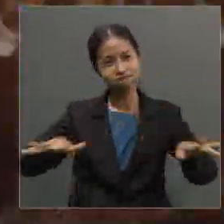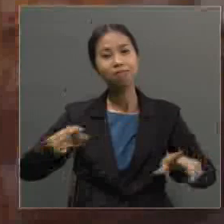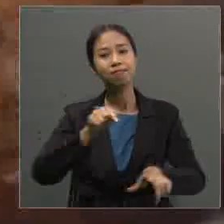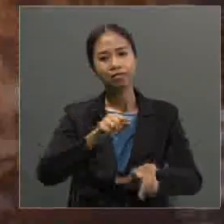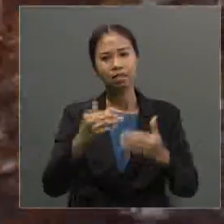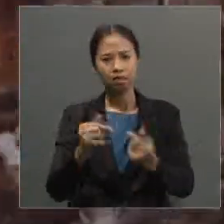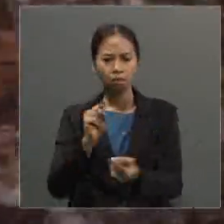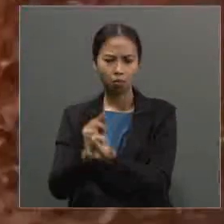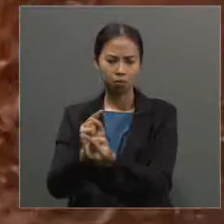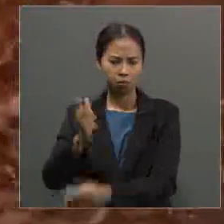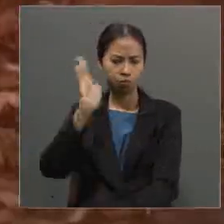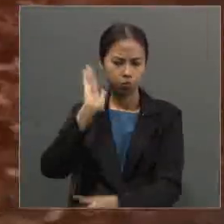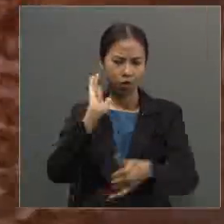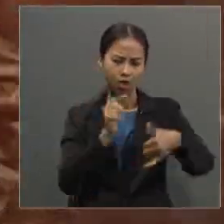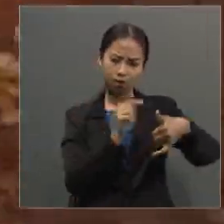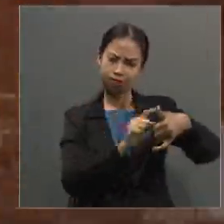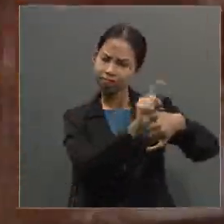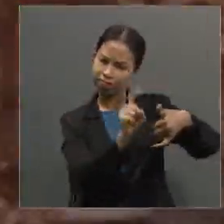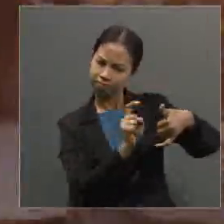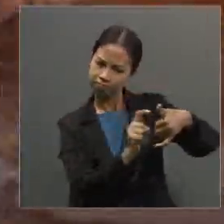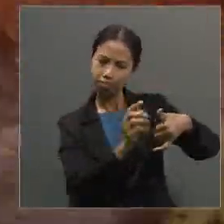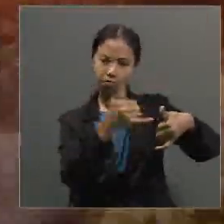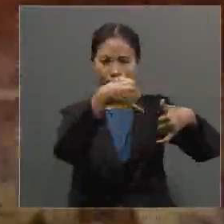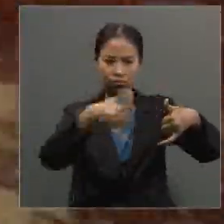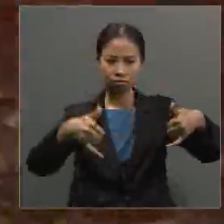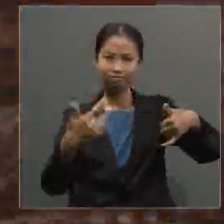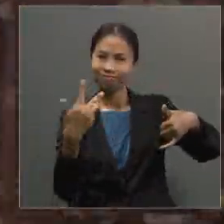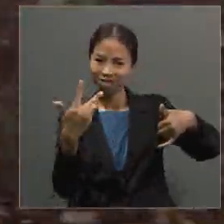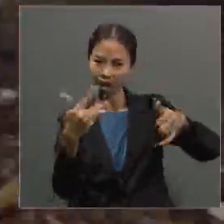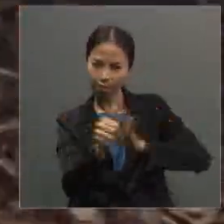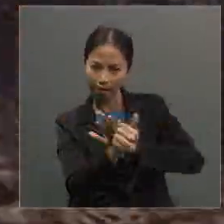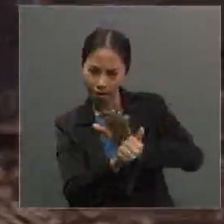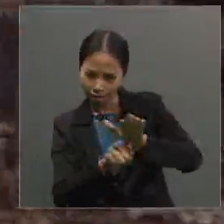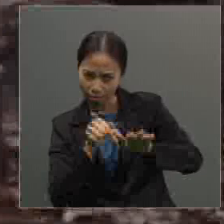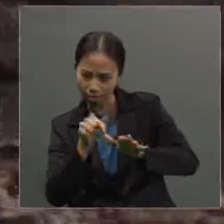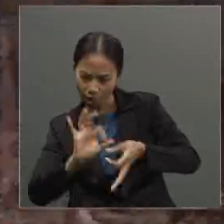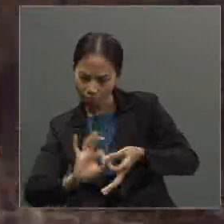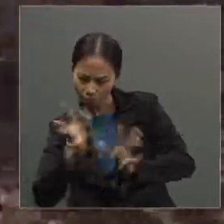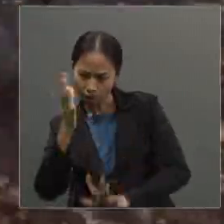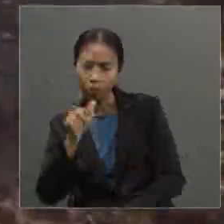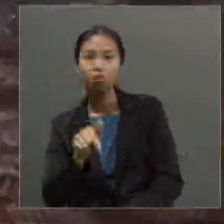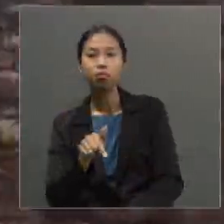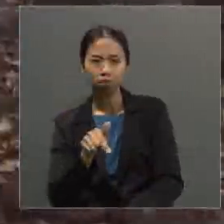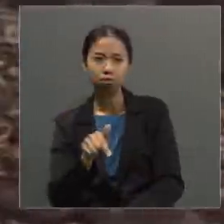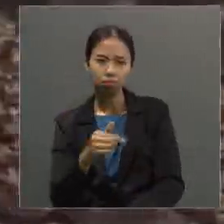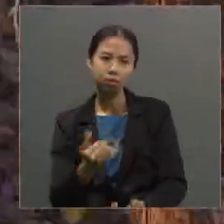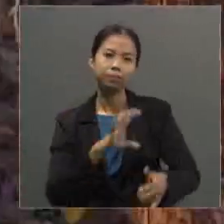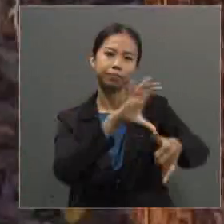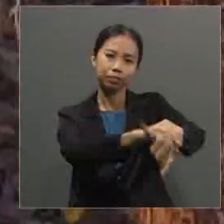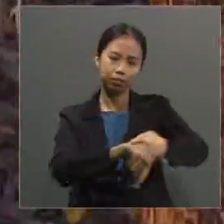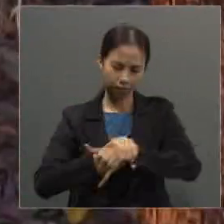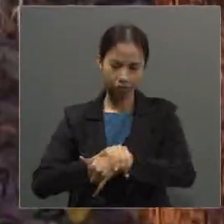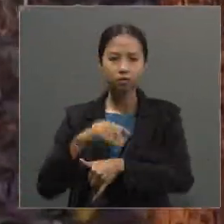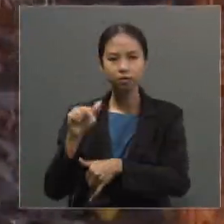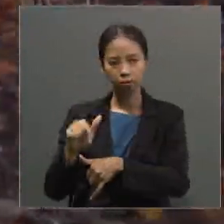พบชายต้องสงสัย 3คนคุณผู้ชมที่มีการลักลอบเข้าป่าแล้วก็จุดไฟเผาป่านะคะก็ได้มีการควบคุมตัวไปดำเนิน